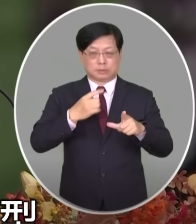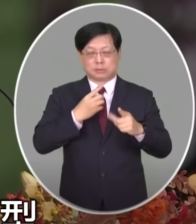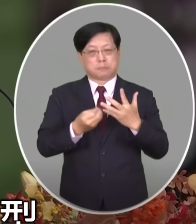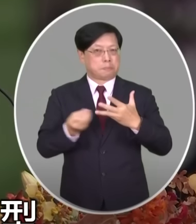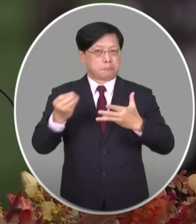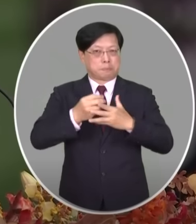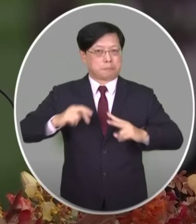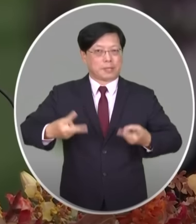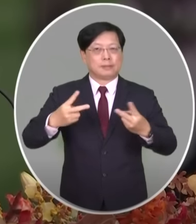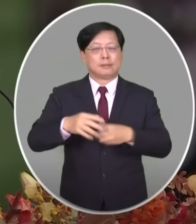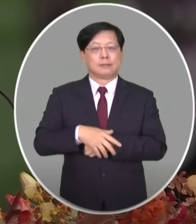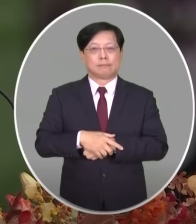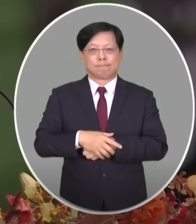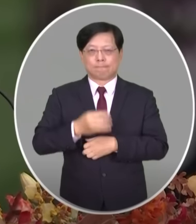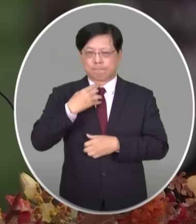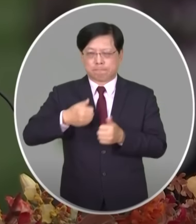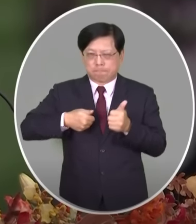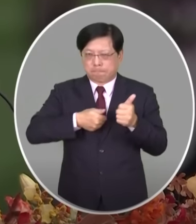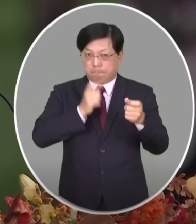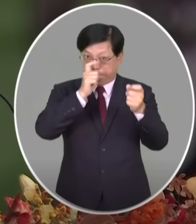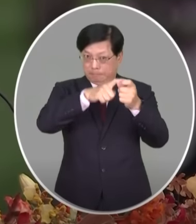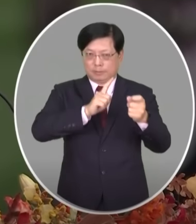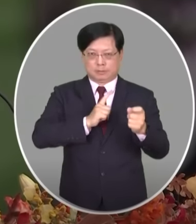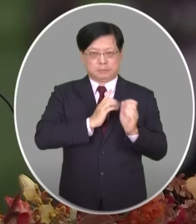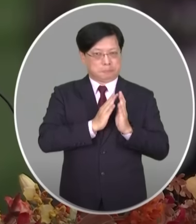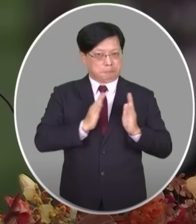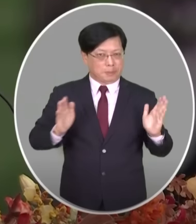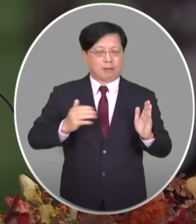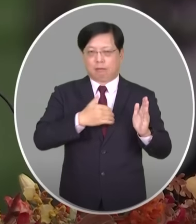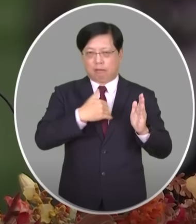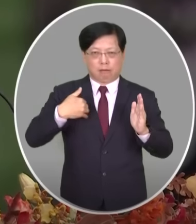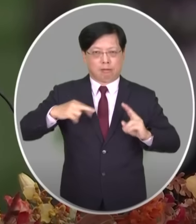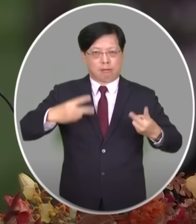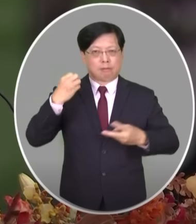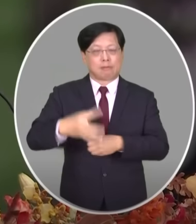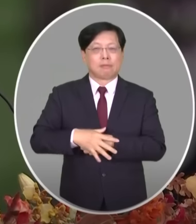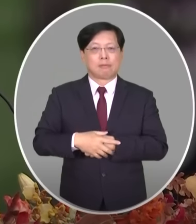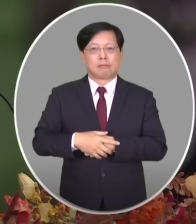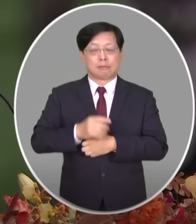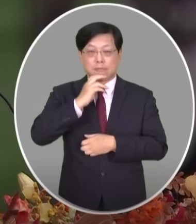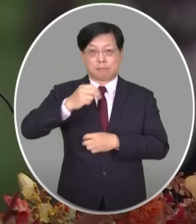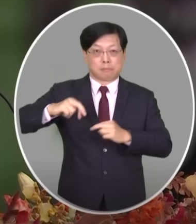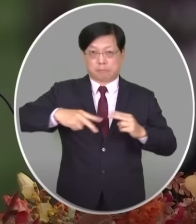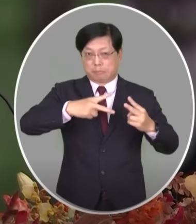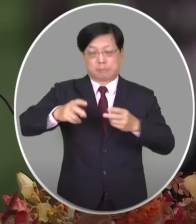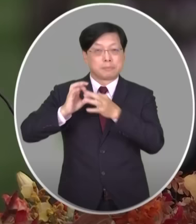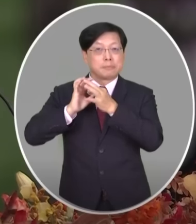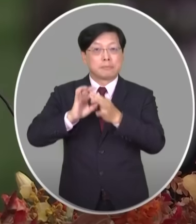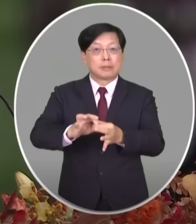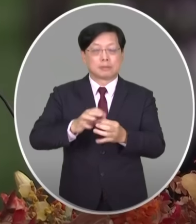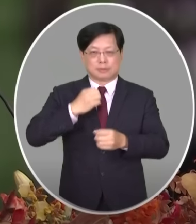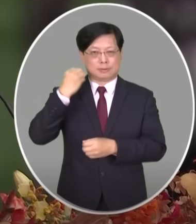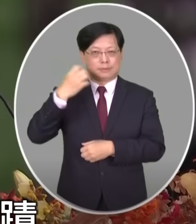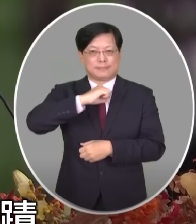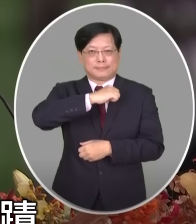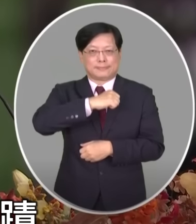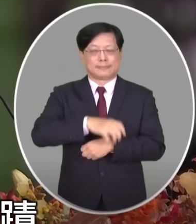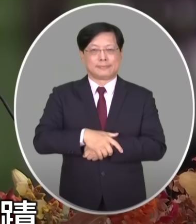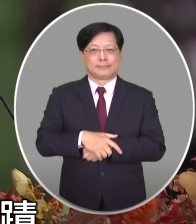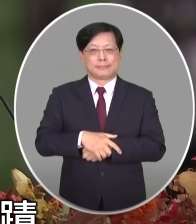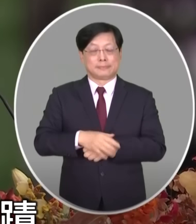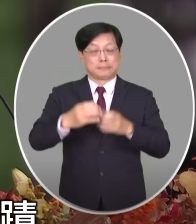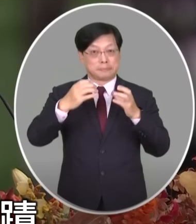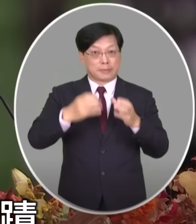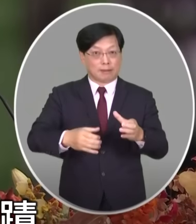型，追求包容性成长，打造智慧永续新台湾，创